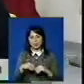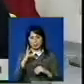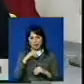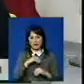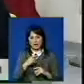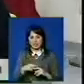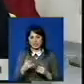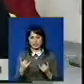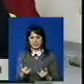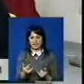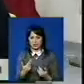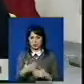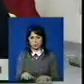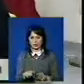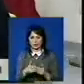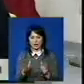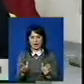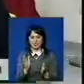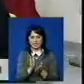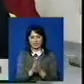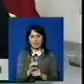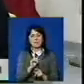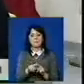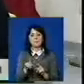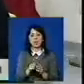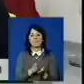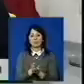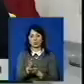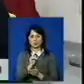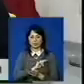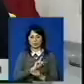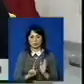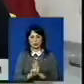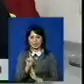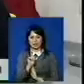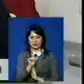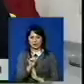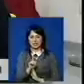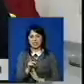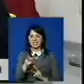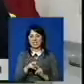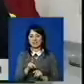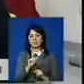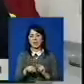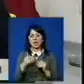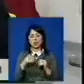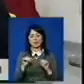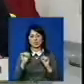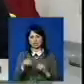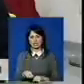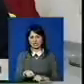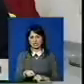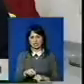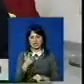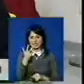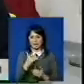რომ დღეს ჰოსპისი უკვე გაიხსნა და მალე სრულ ფუნქციონირებას დაიწყებს. იგი მალე უკვე შეძლებს, რომ